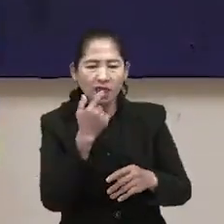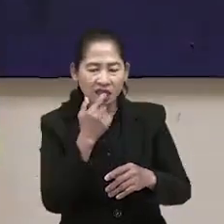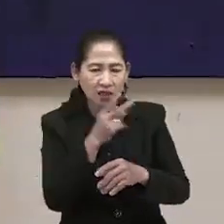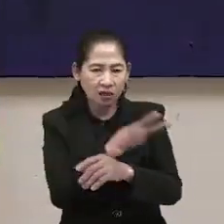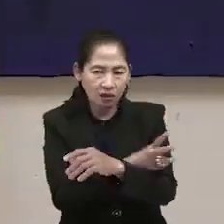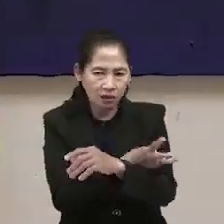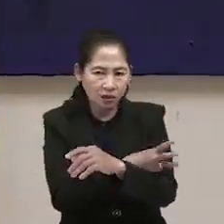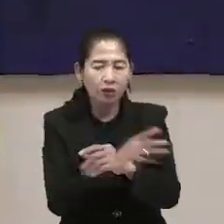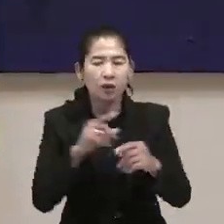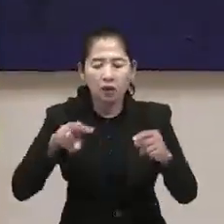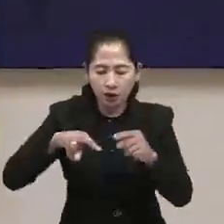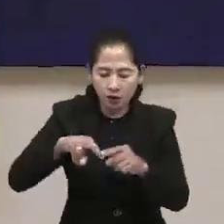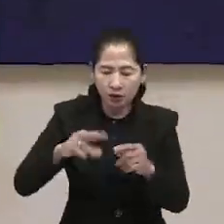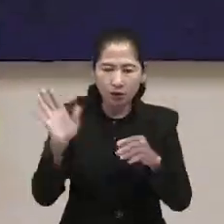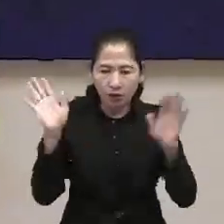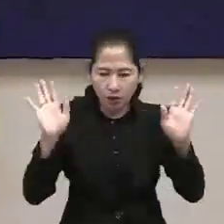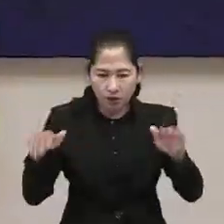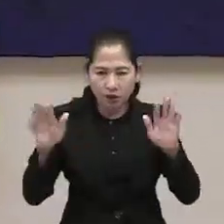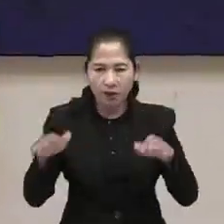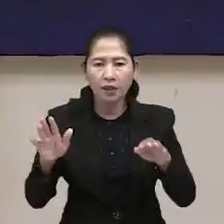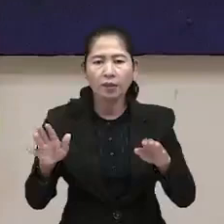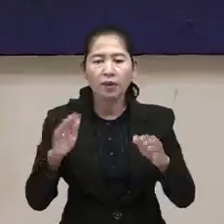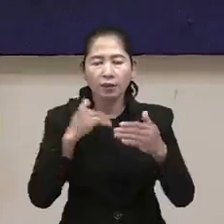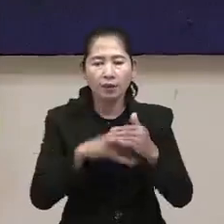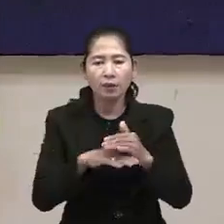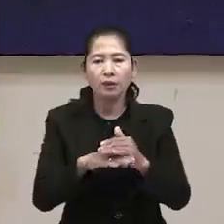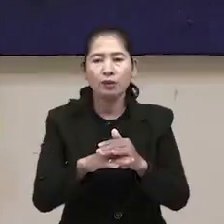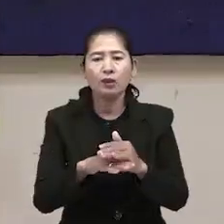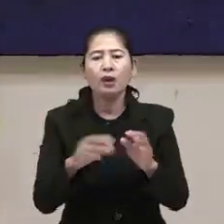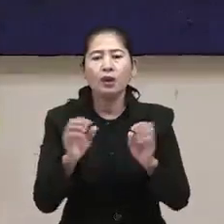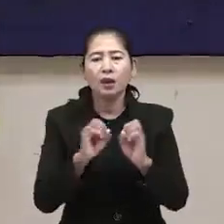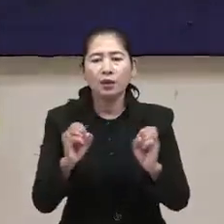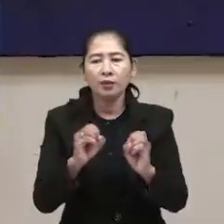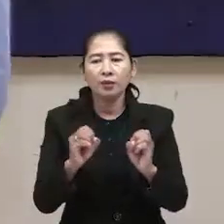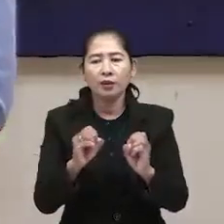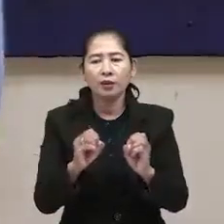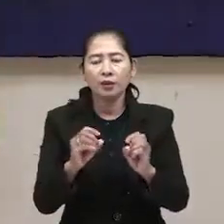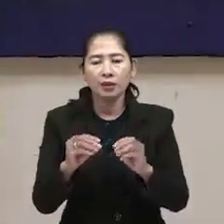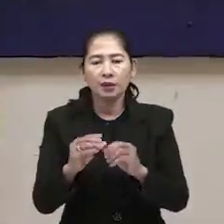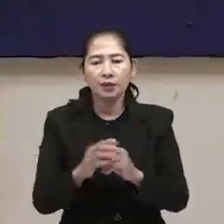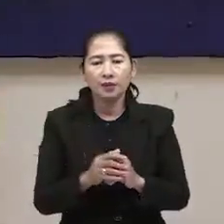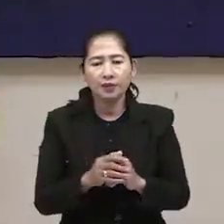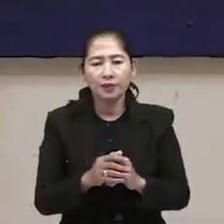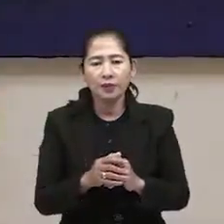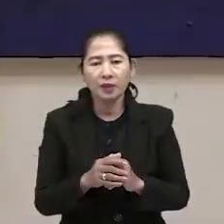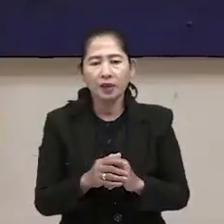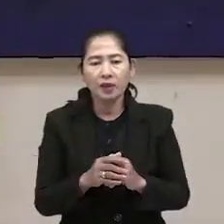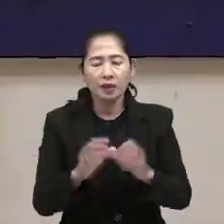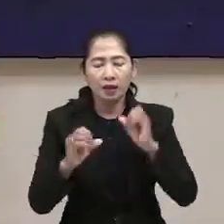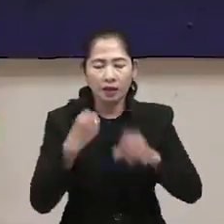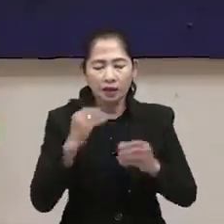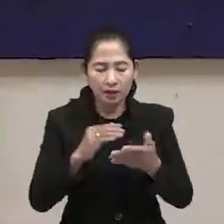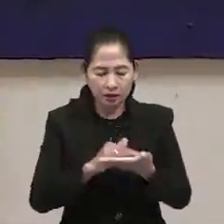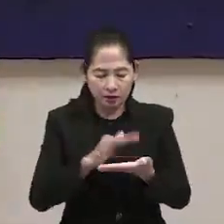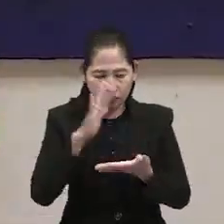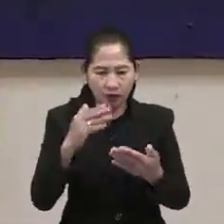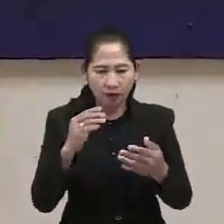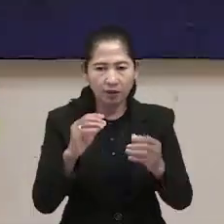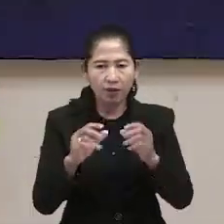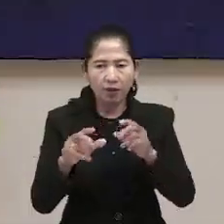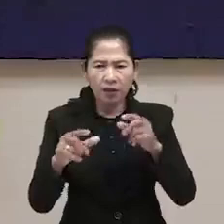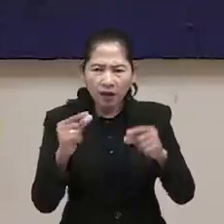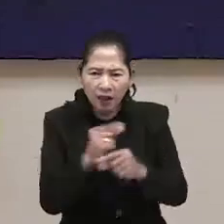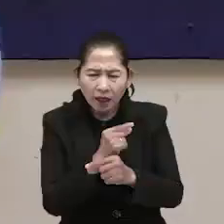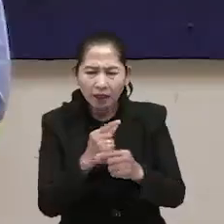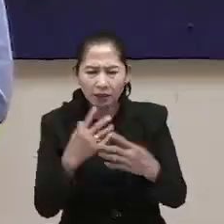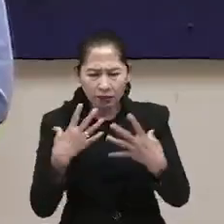ន្ទុយក្រចកស្លាបហើយកន្លែងខ្លះអ្នកគ្រូបញ្ចូលឲ្យដោយសារតែអត់មានចន្លោះដាក់កូនណាចាលក្ខណៈសម្បត្តិគឺមានចរិតកាយឬ